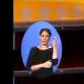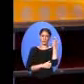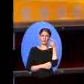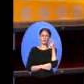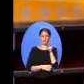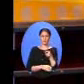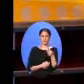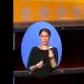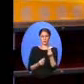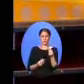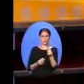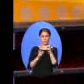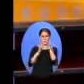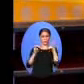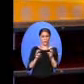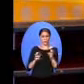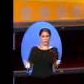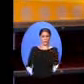של העמותה.